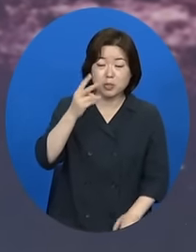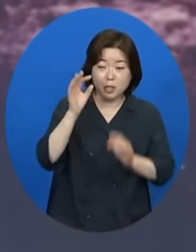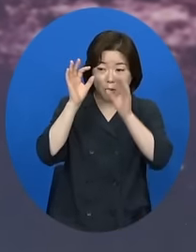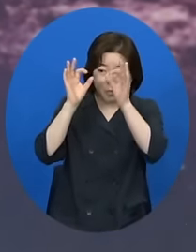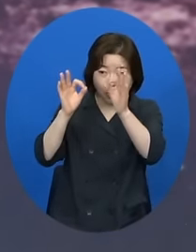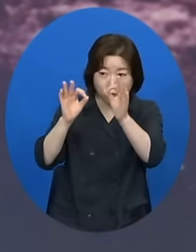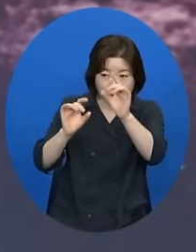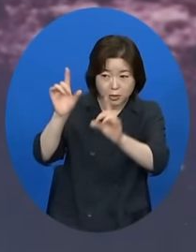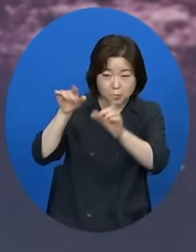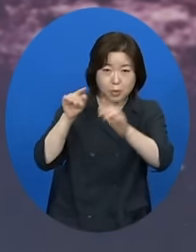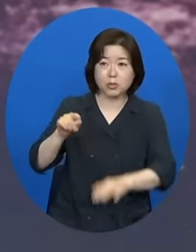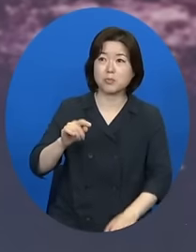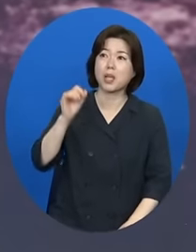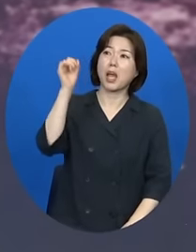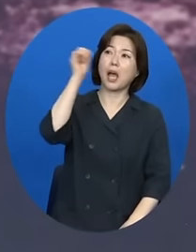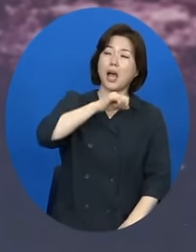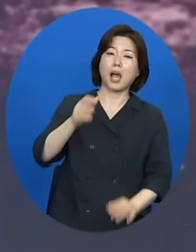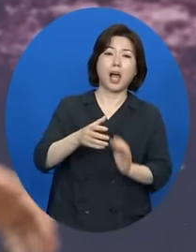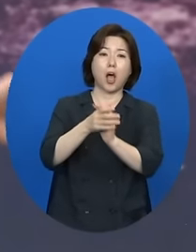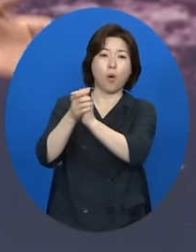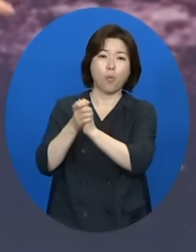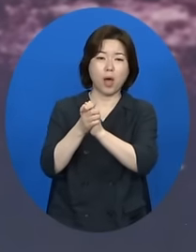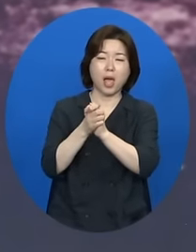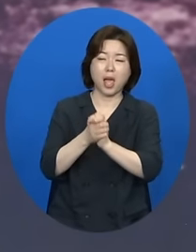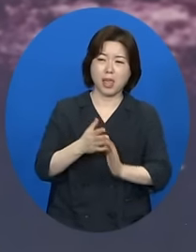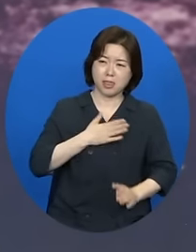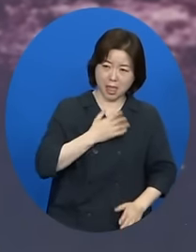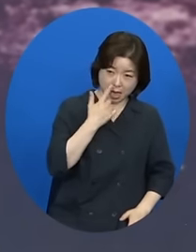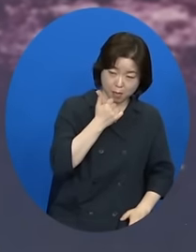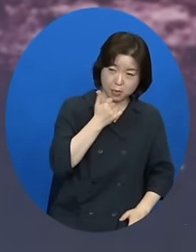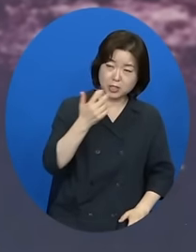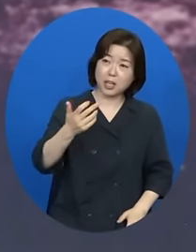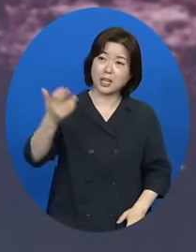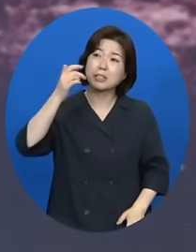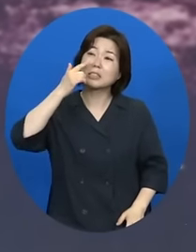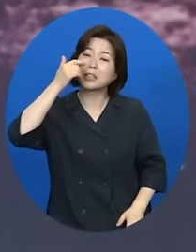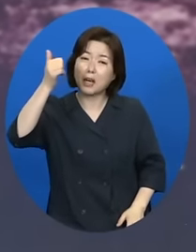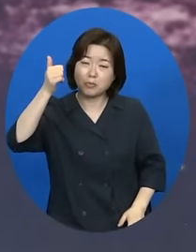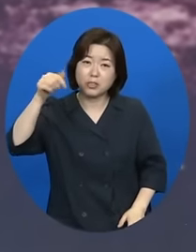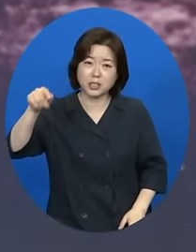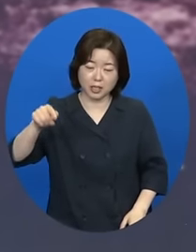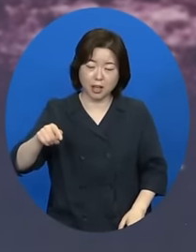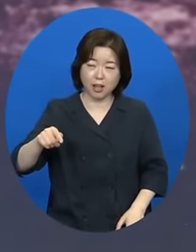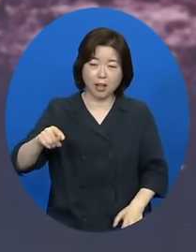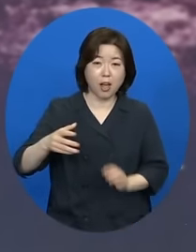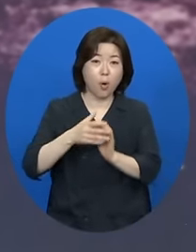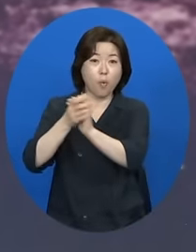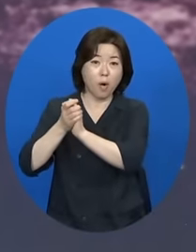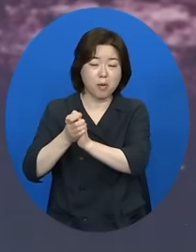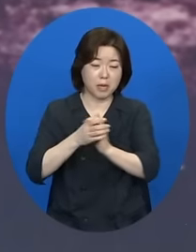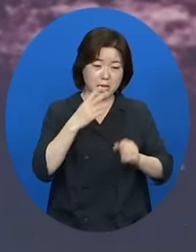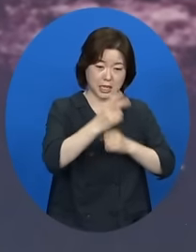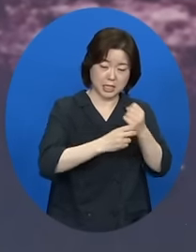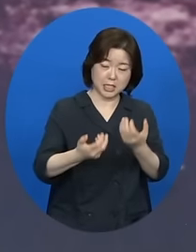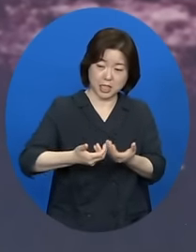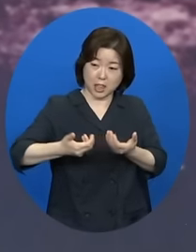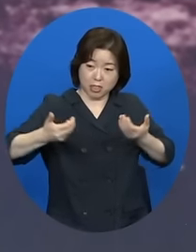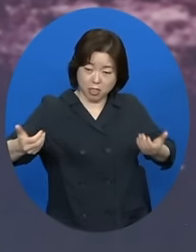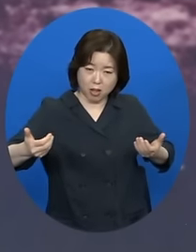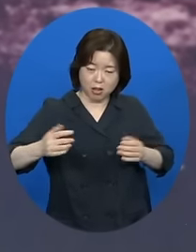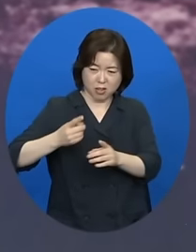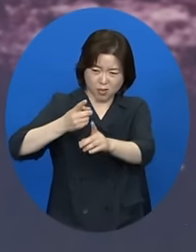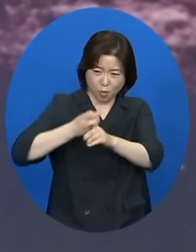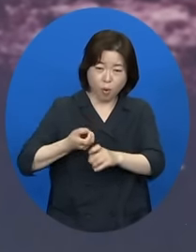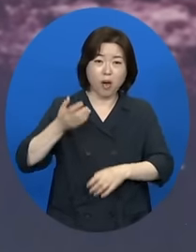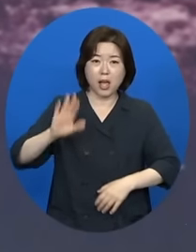화해. 아, 우리 아버지와 큰아버지가 이렇게 화해하는구나. 20년간 떨어져 있어도